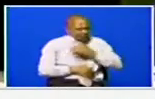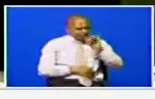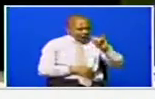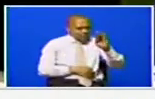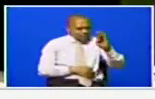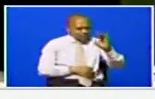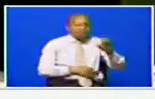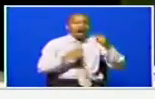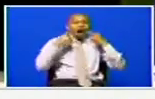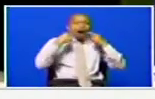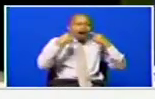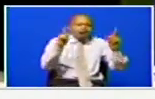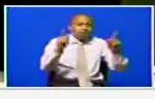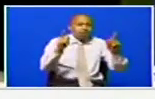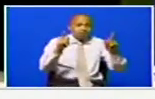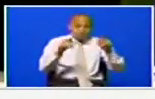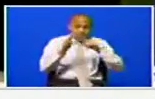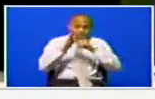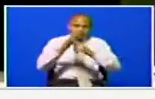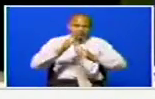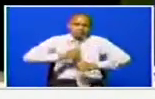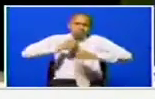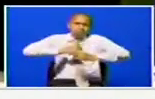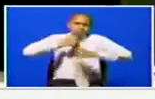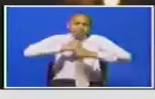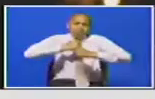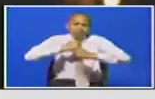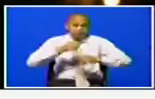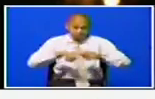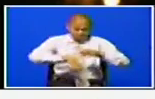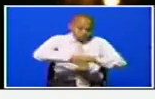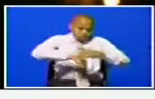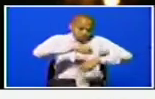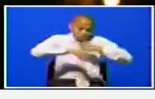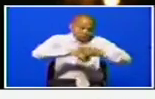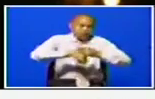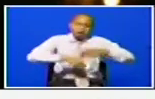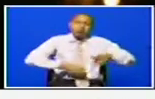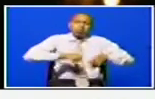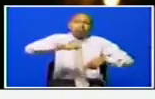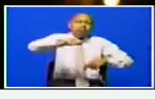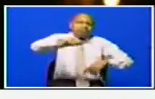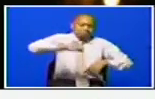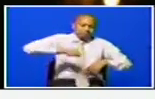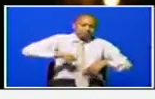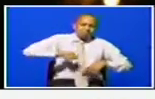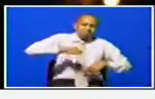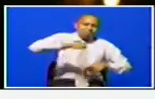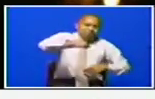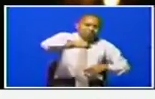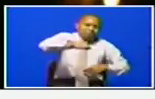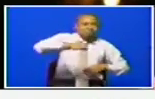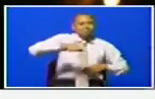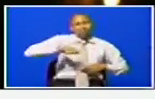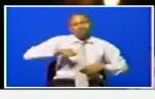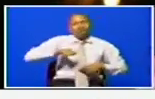Lazima hata ukiachilia farasi wamemfunga bado kwa kamba, haendi mbali. Akienda mbali sana unaona wanamrudisha. Ana farasi na kule urefu wa kamba yake.